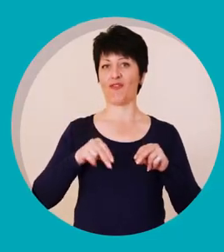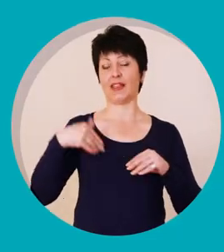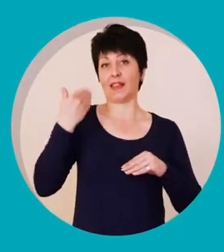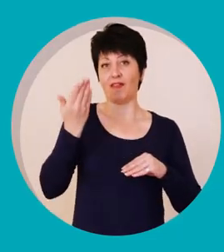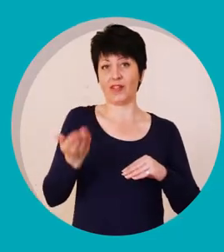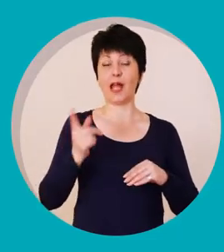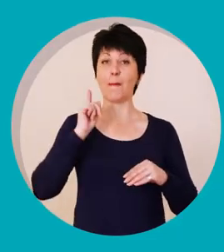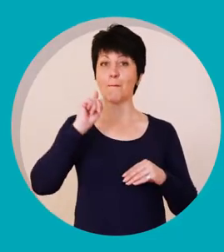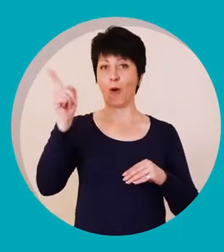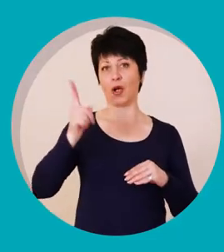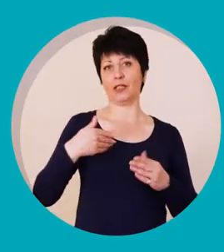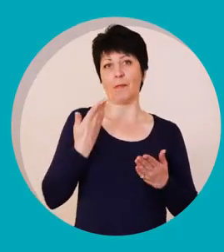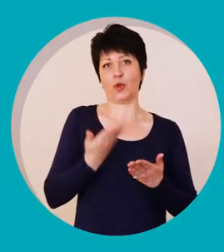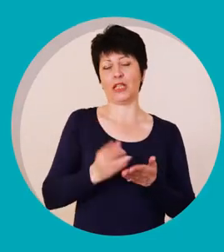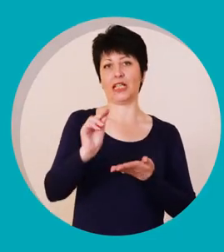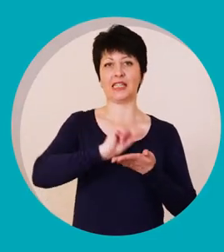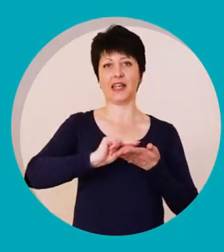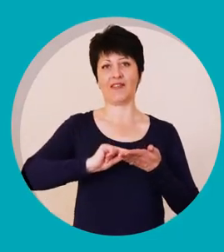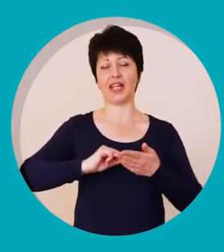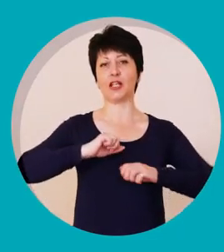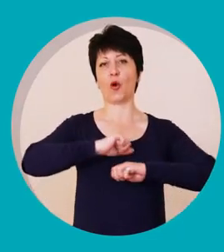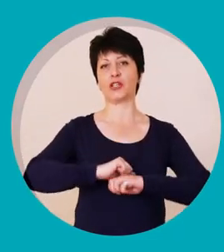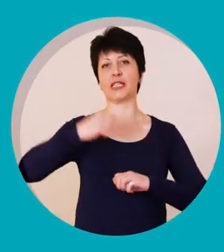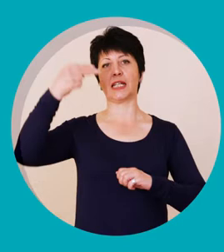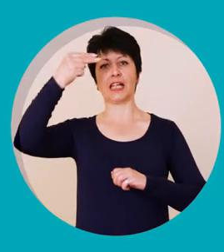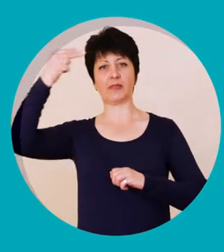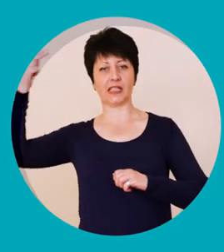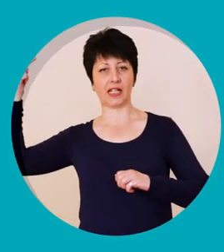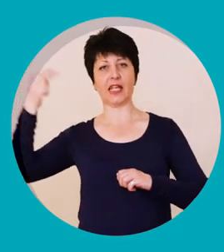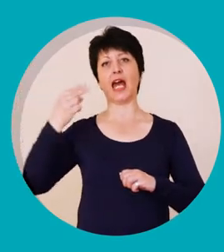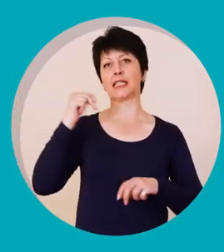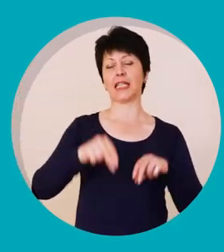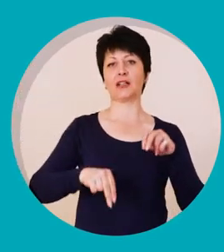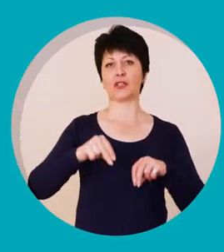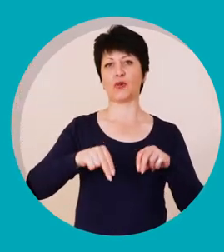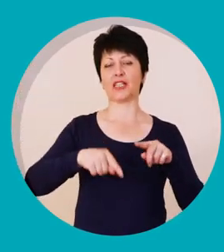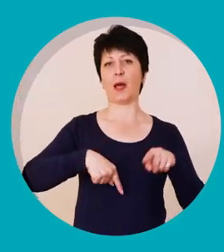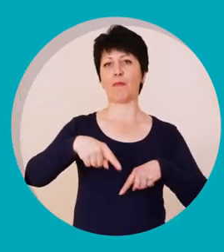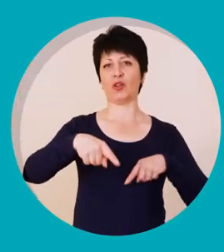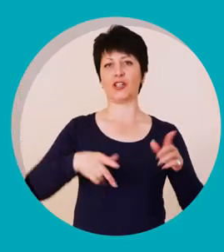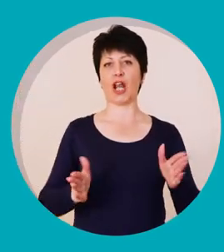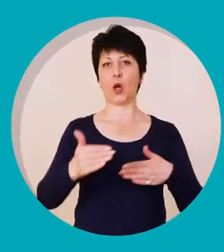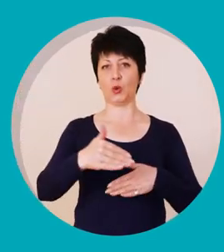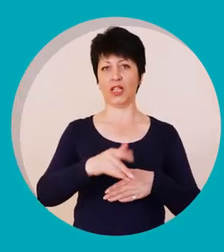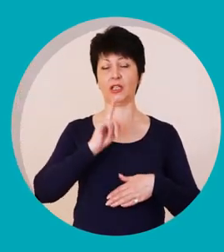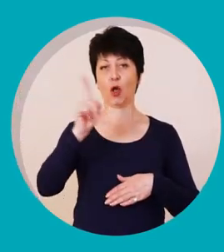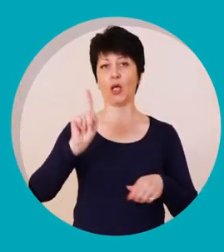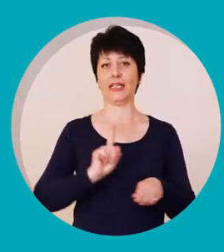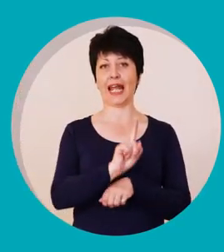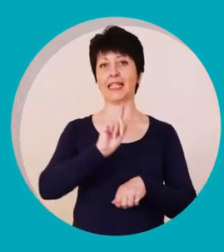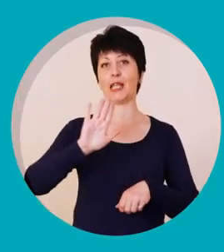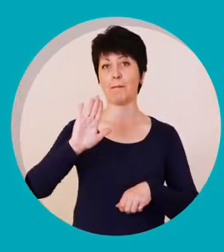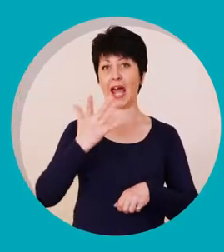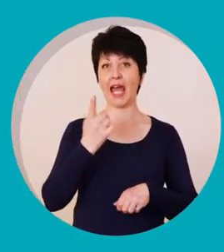Избирателите с трайни увреждания, които не им позволяват да напуснат дома си и да гласуват в изборно помещение, могат да подадат заявление до общинската администрация